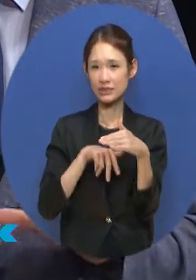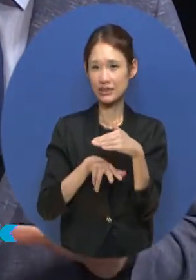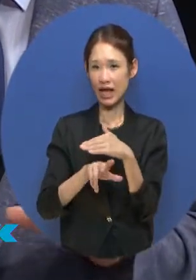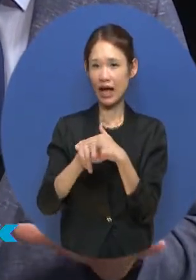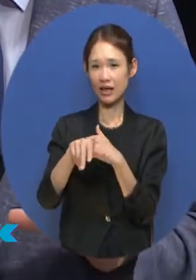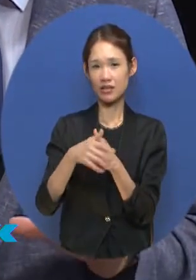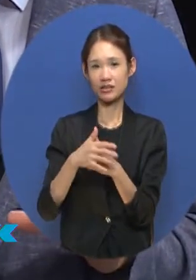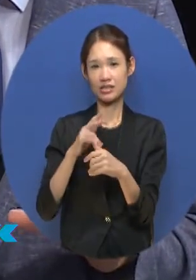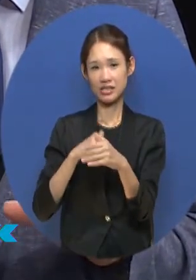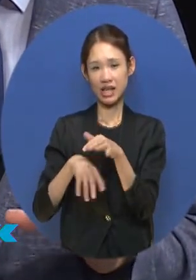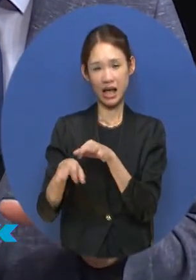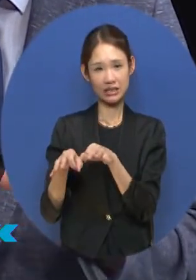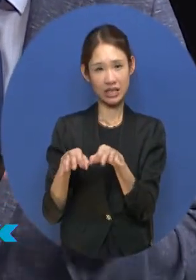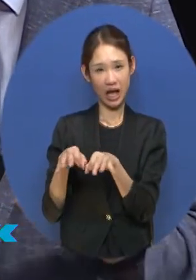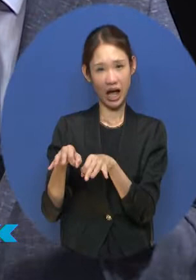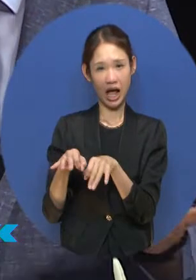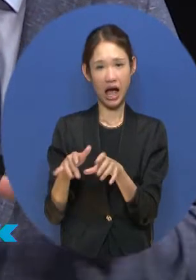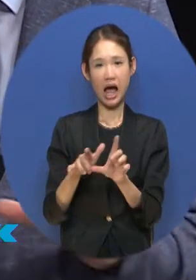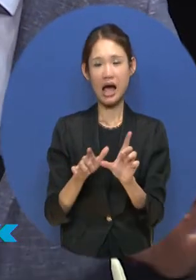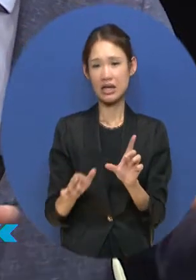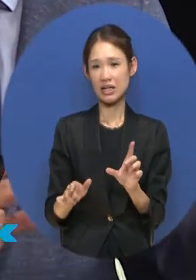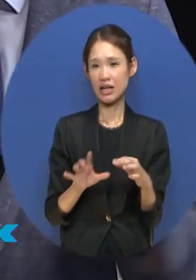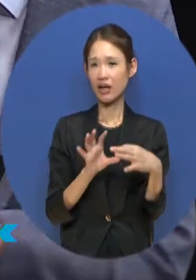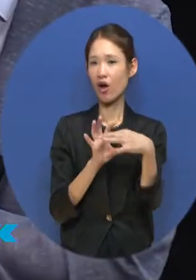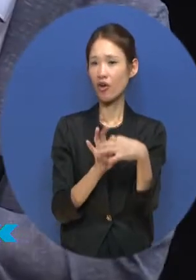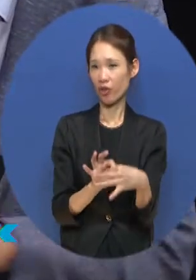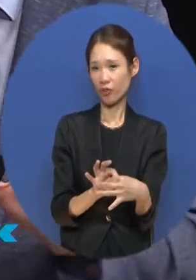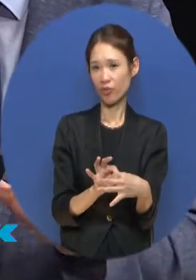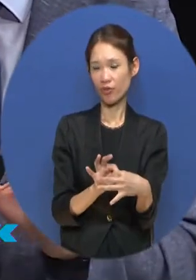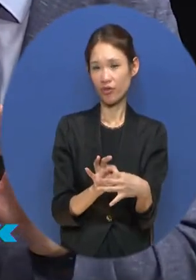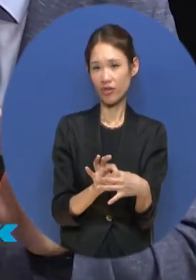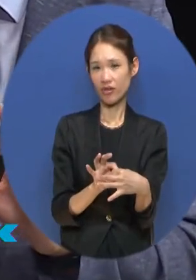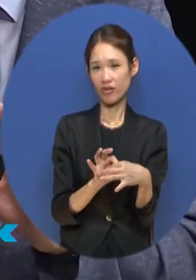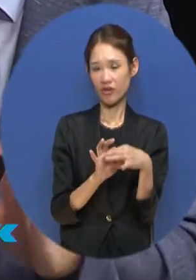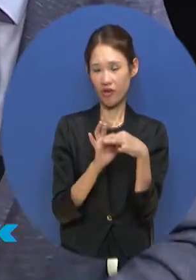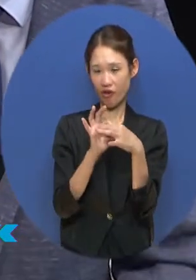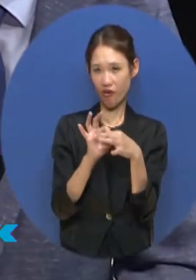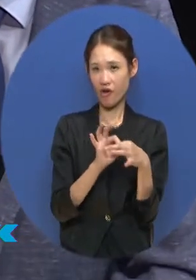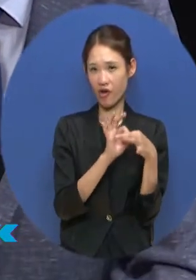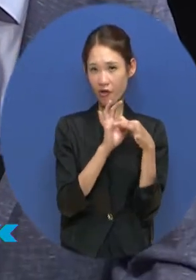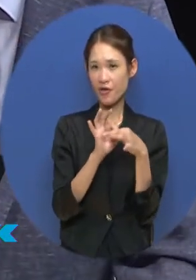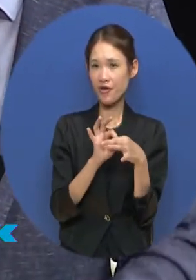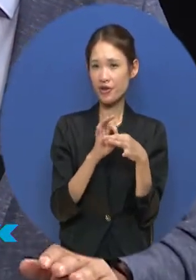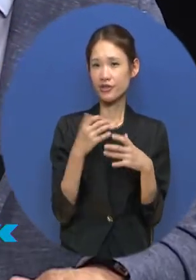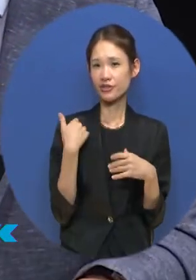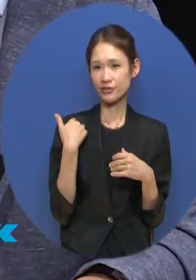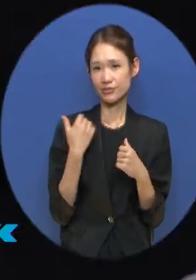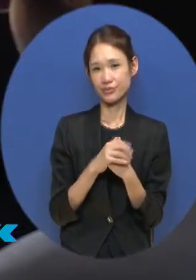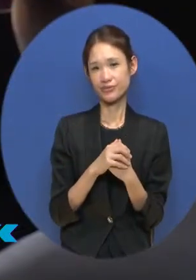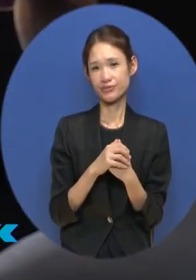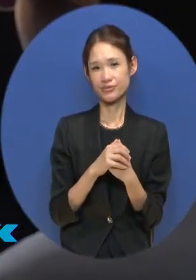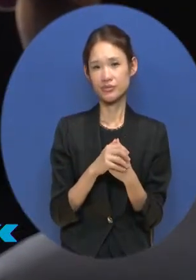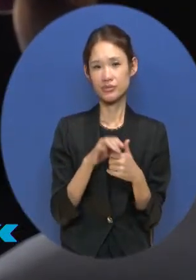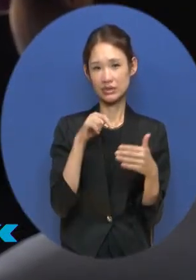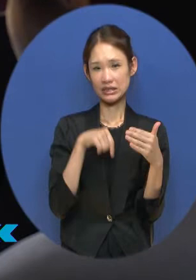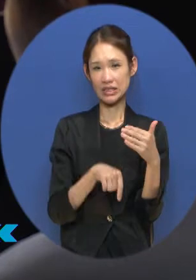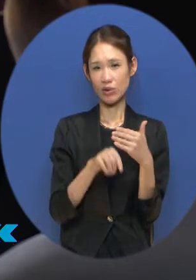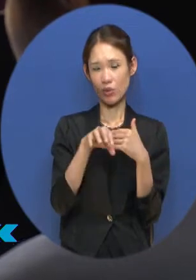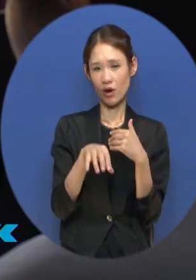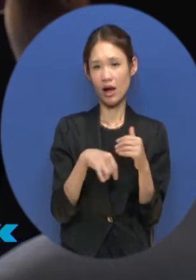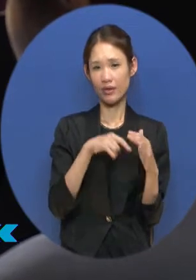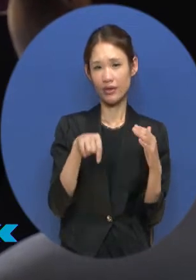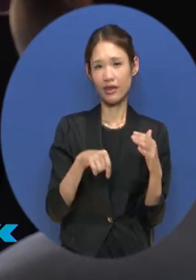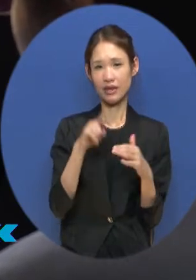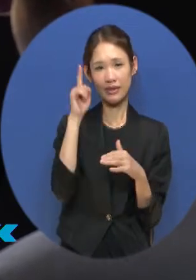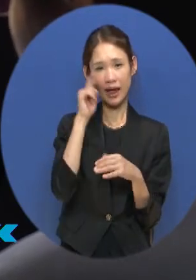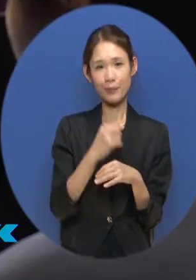지하철하고 지하상가 일부, 지하상가가 일부가 이제 이렇게 연결이 될 수도 있는데 글쎄 이제 그 지하 공간